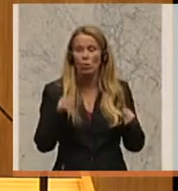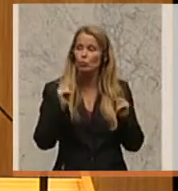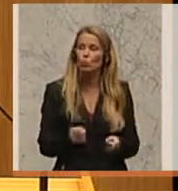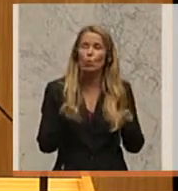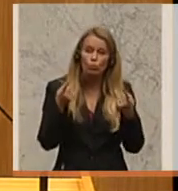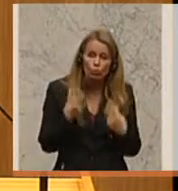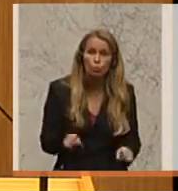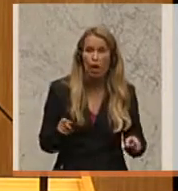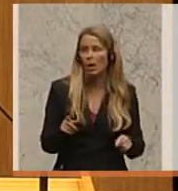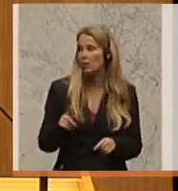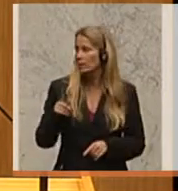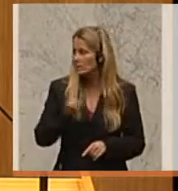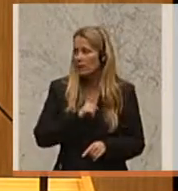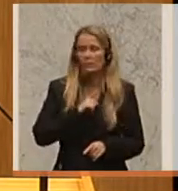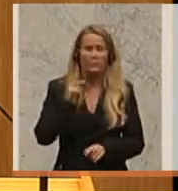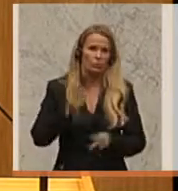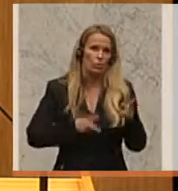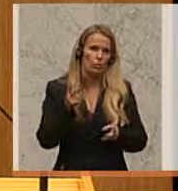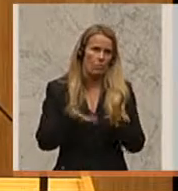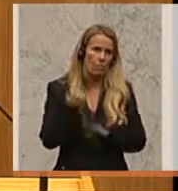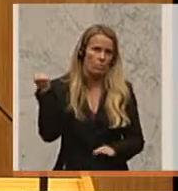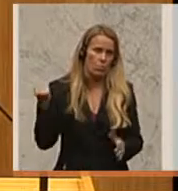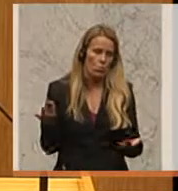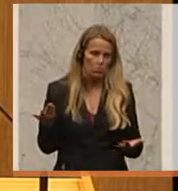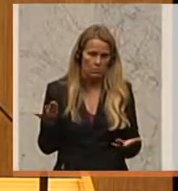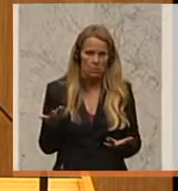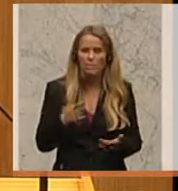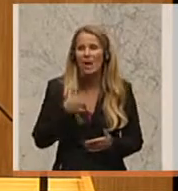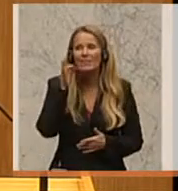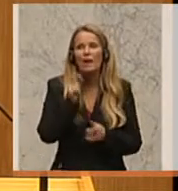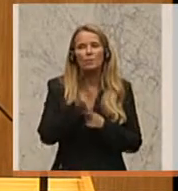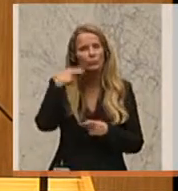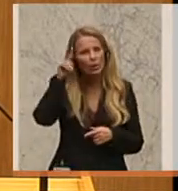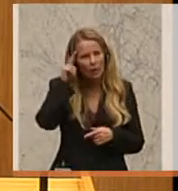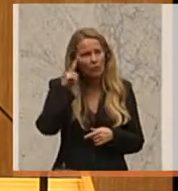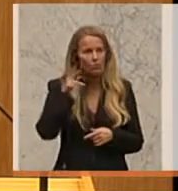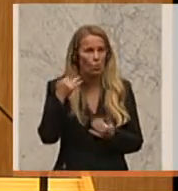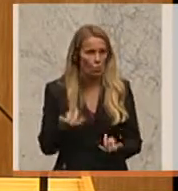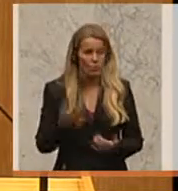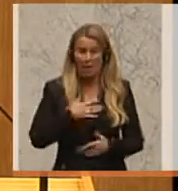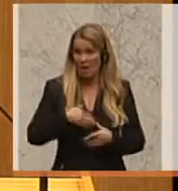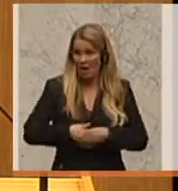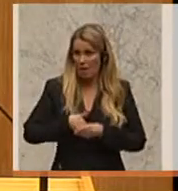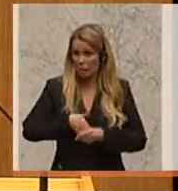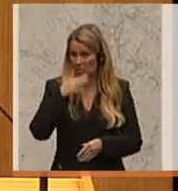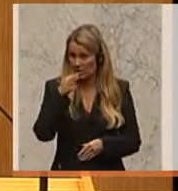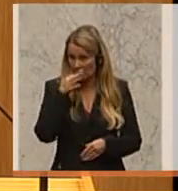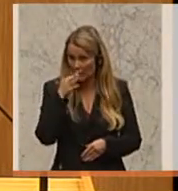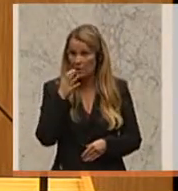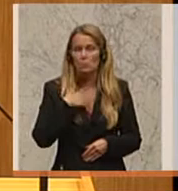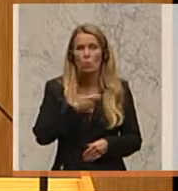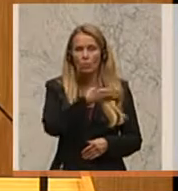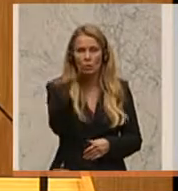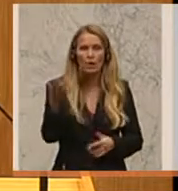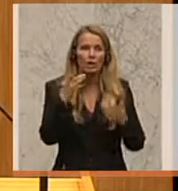dieser Selbstbeschädigung aufhören. Meine Damen und Herren, nachdem das heute meine Abschiedsrede ist, möchte ich Ihnen gratulieren